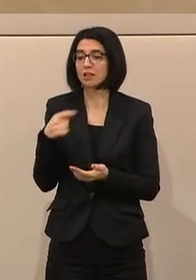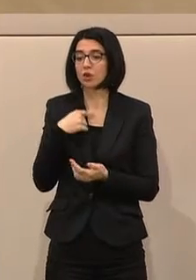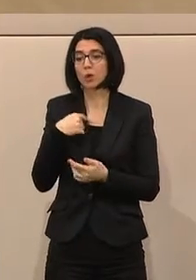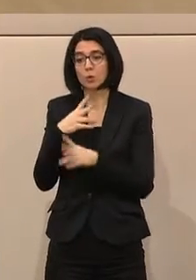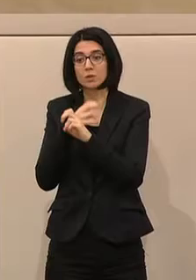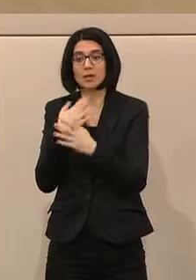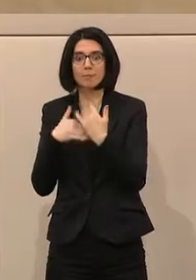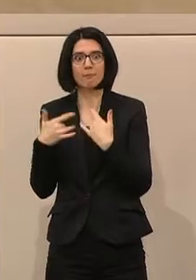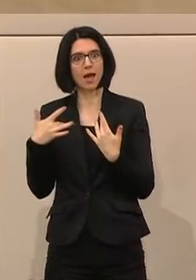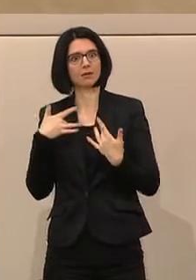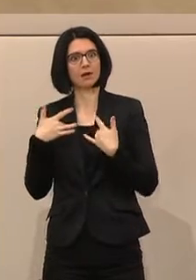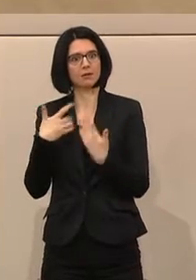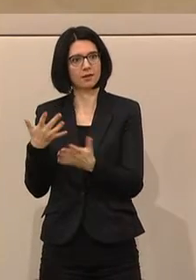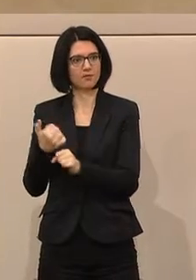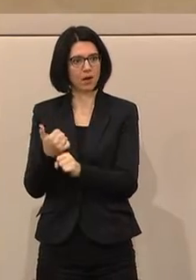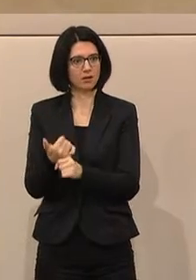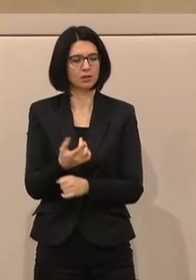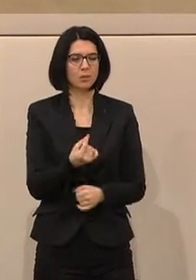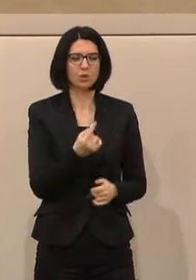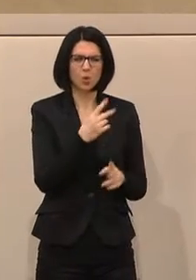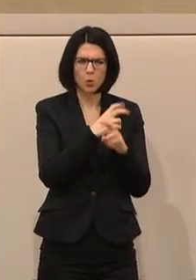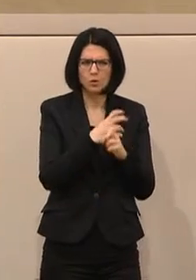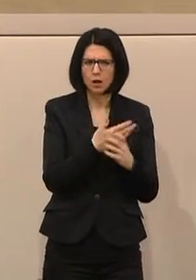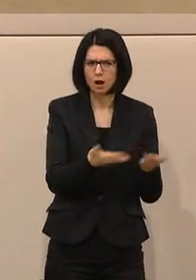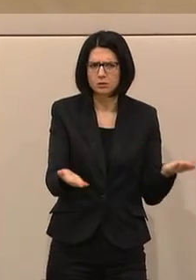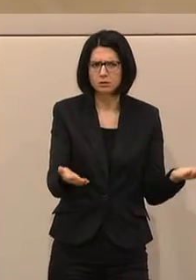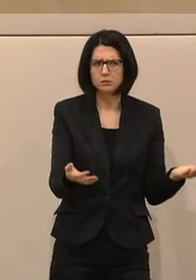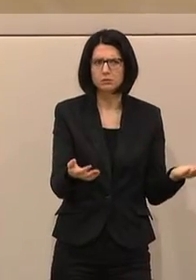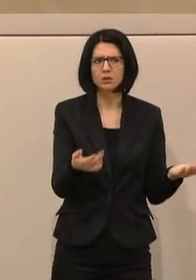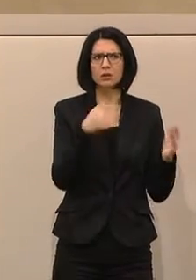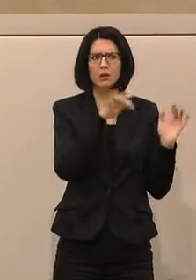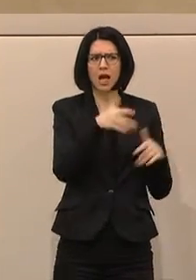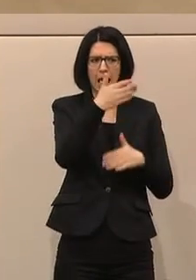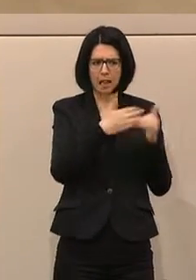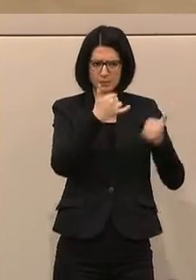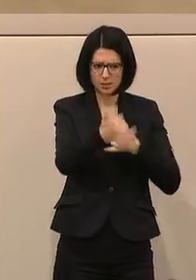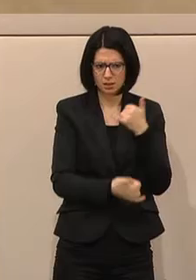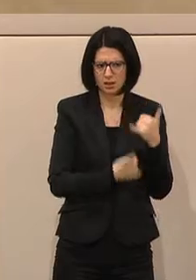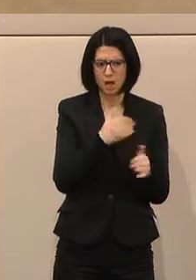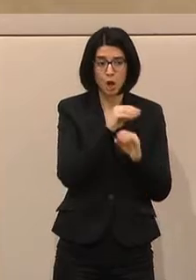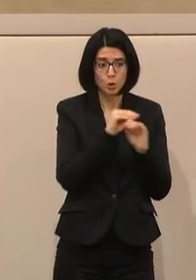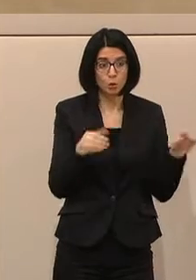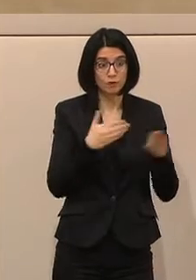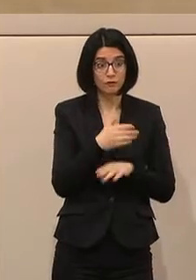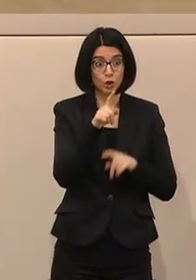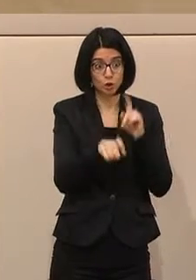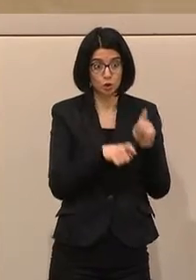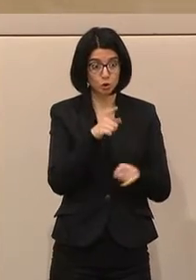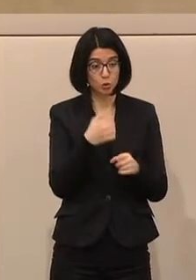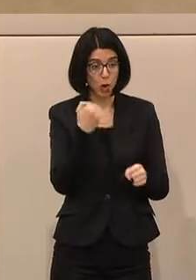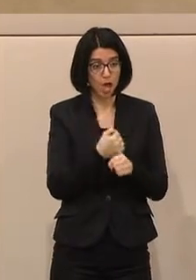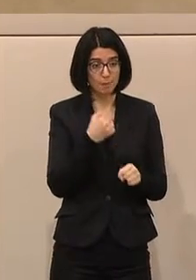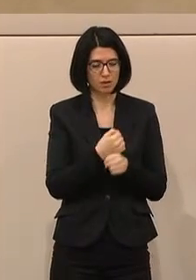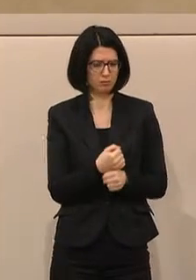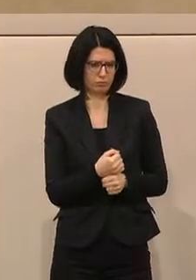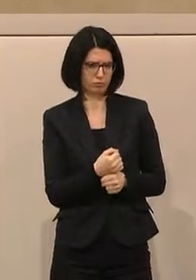attraktivieren. Es ist kaum zu glauben, dass wir in Österreich ein halbes Jahr lang nur für die Steuer arbeiten gehen. Daher